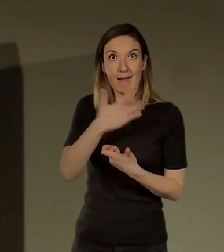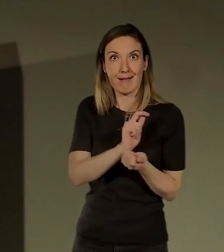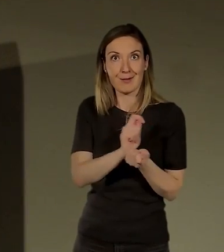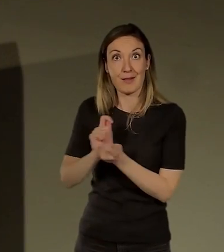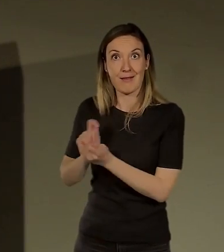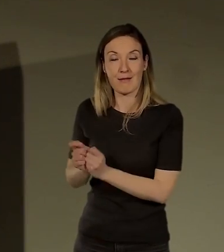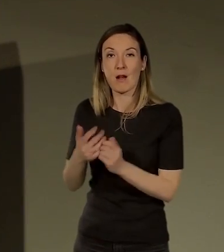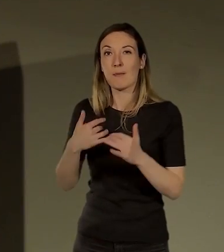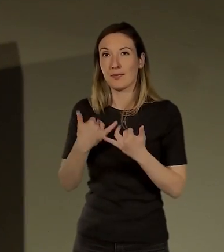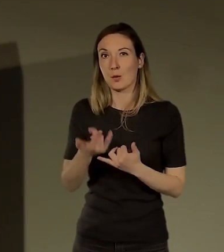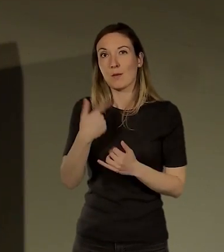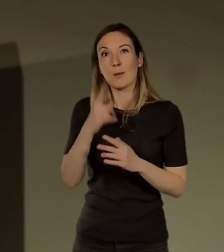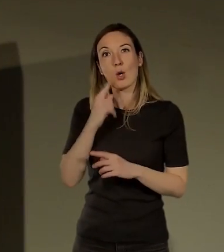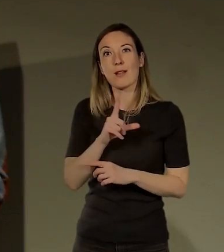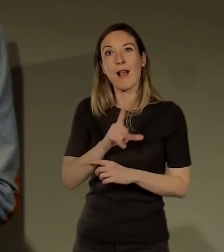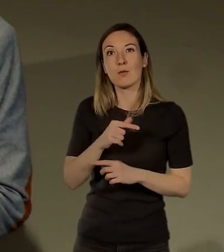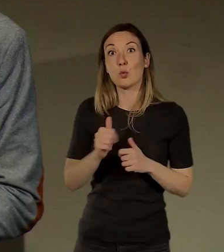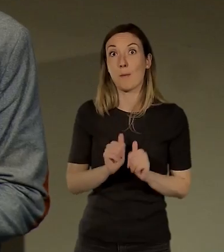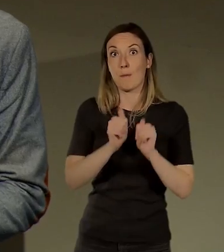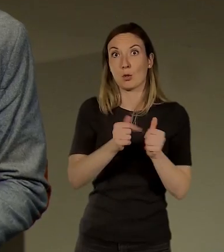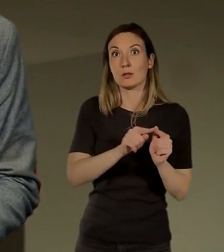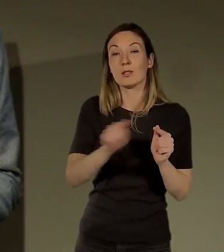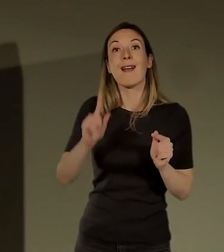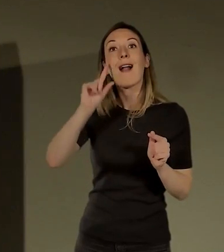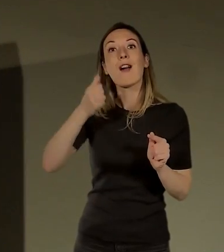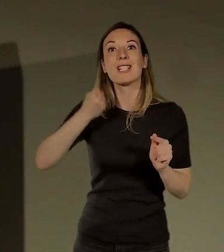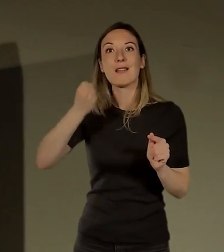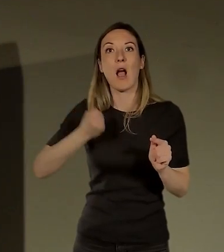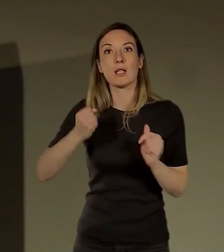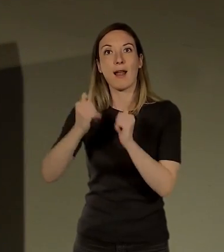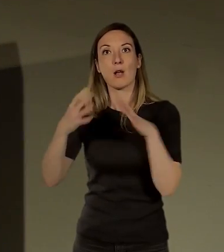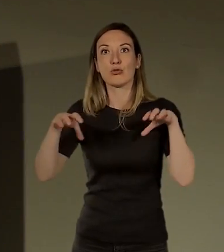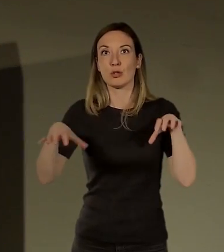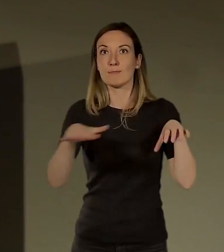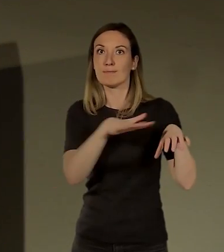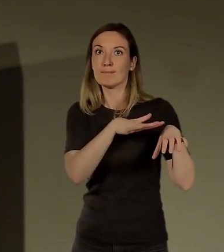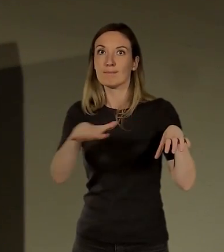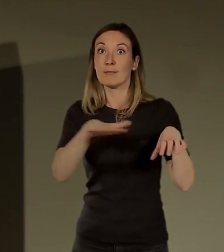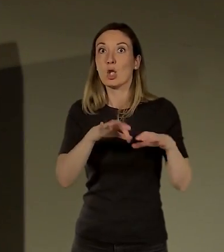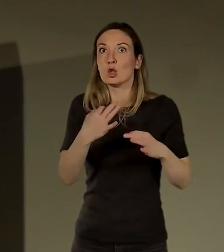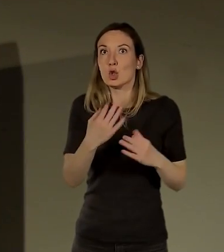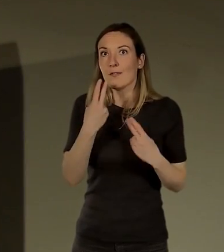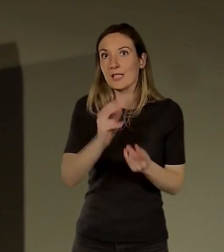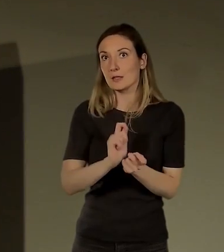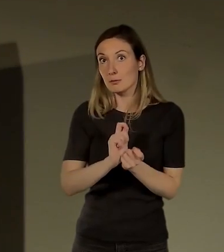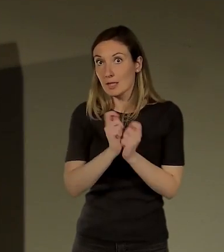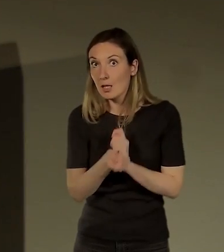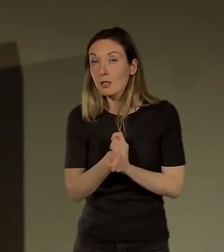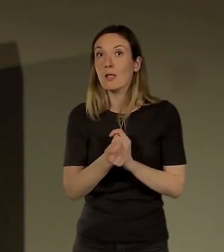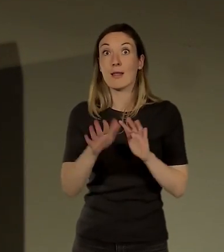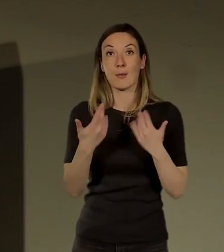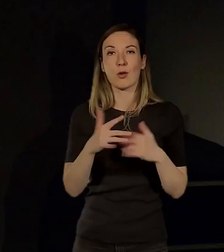podíváme na úsek od Hlávkova mostu až k hlavnímu nádraží. Podíváme se, jak by se mohl změnit